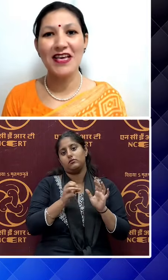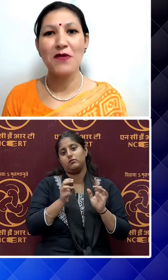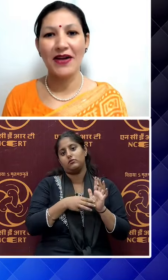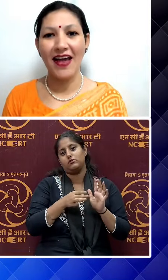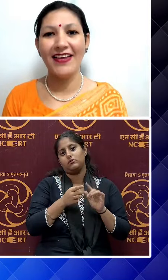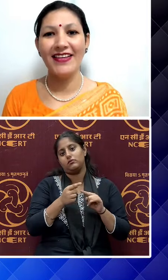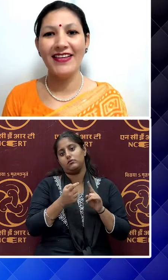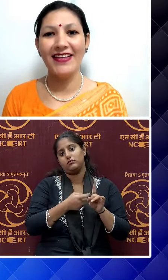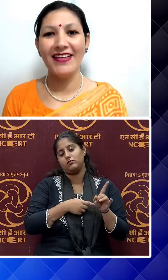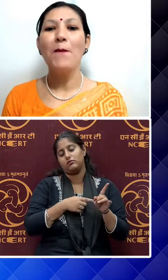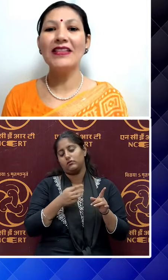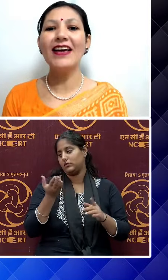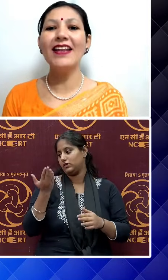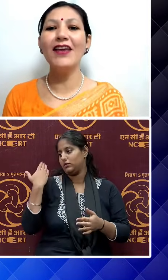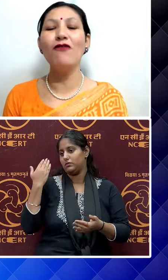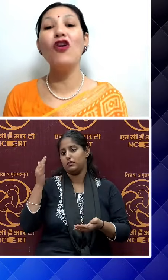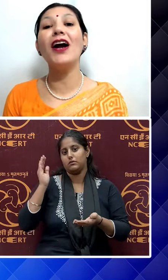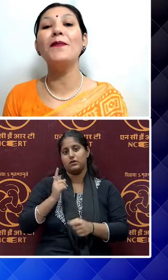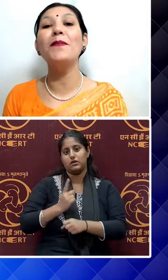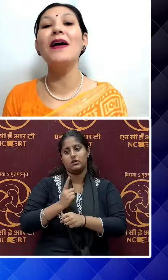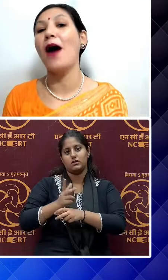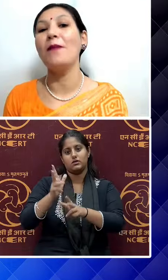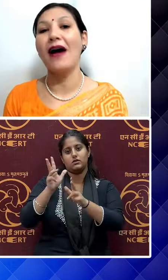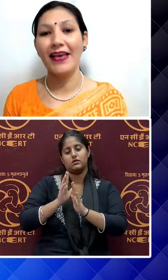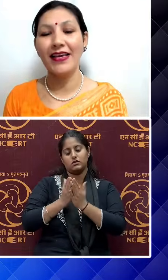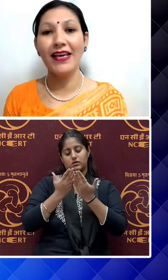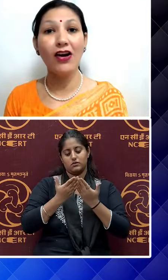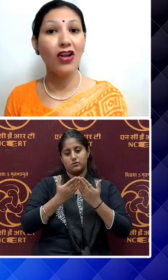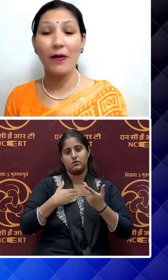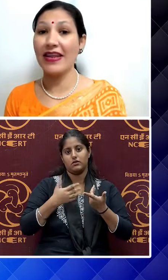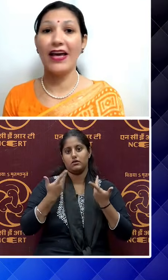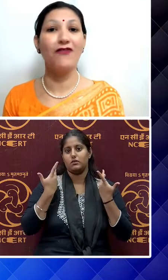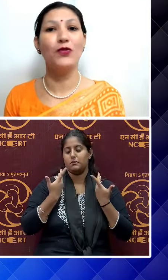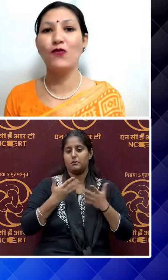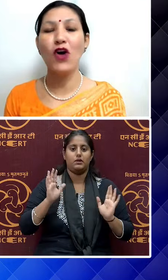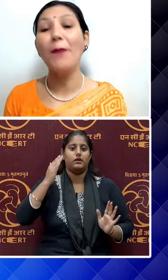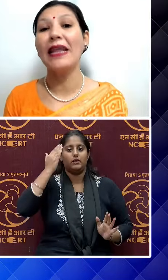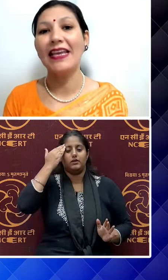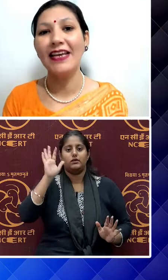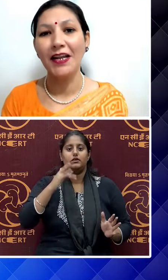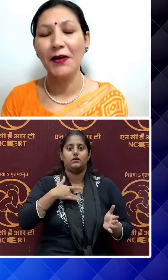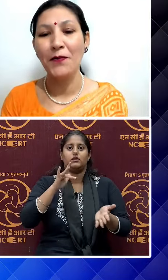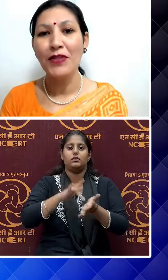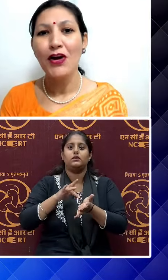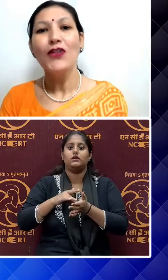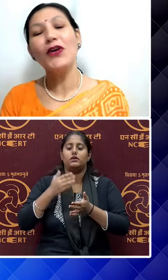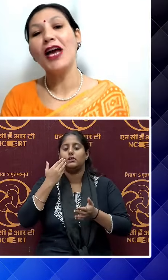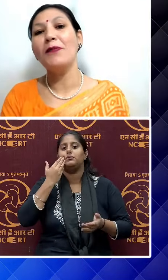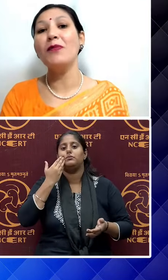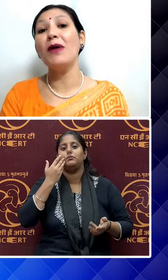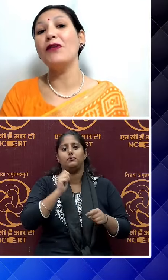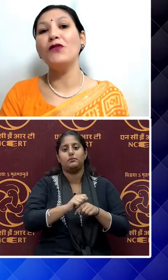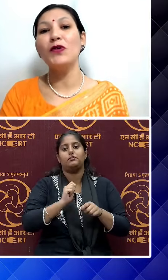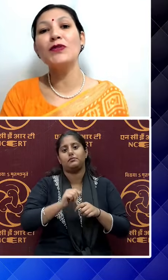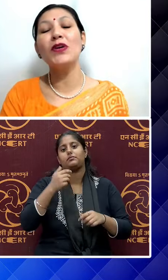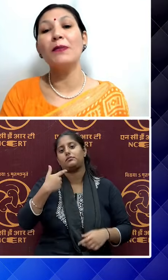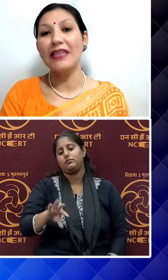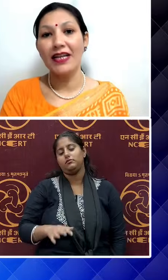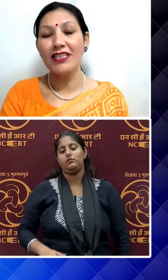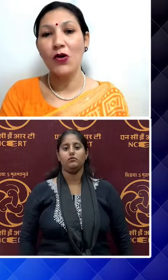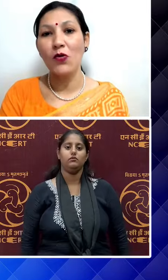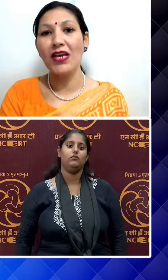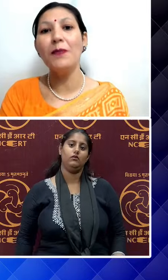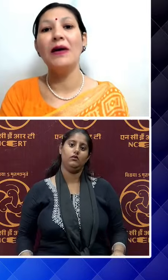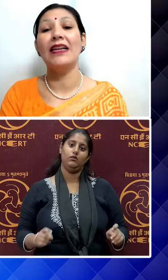टीचर्स ने हमें पढ़ाई थी, पता नहीं वो कब काम आएगी, और हमारी लाइफ में तो वो काम नहीं आ रही. तो यहाँ पर मैं अपने व्यूअर्स को ये